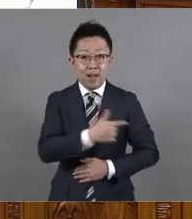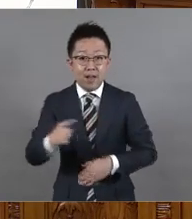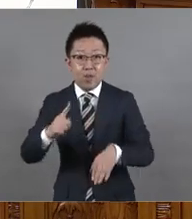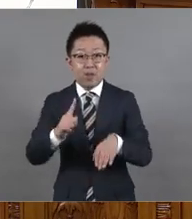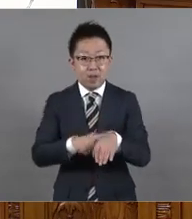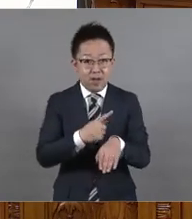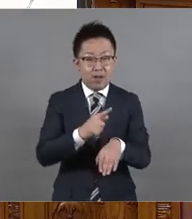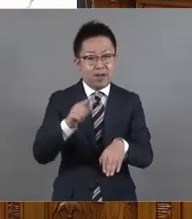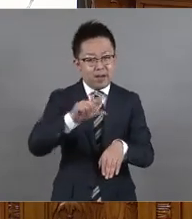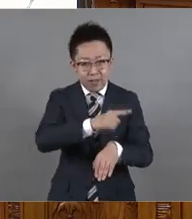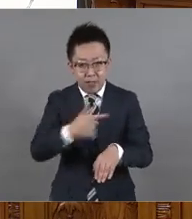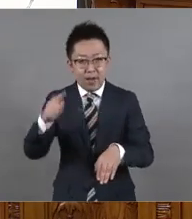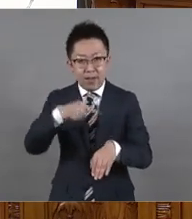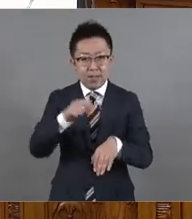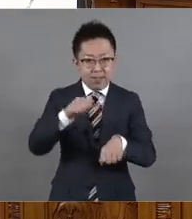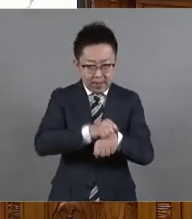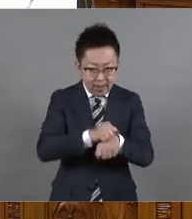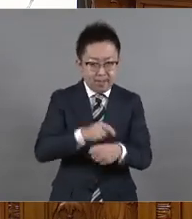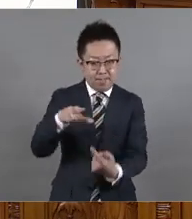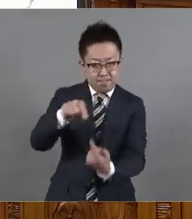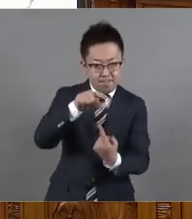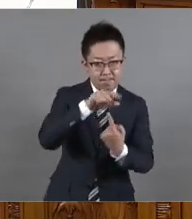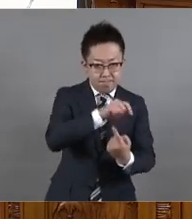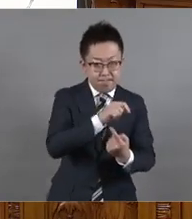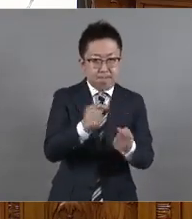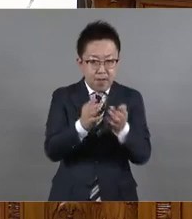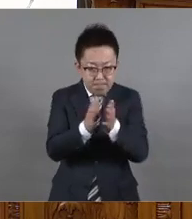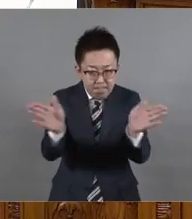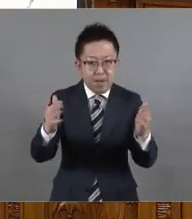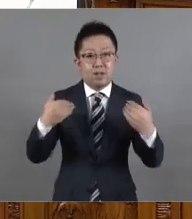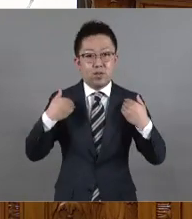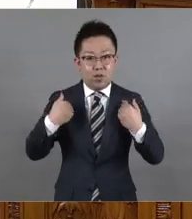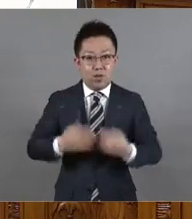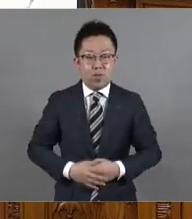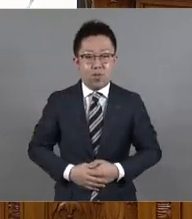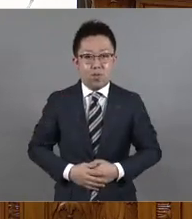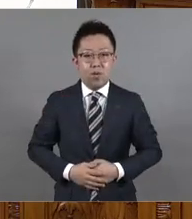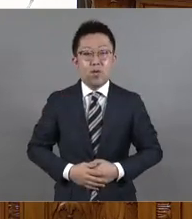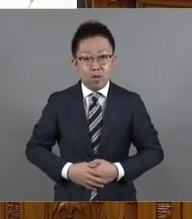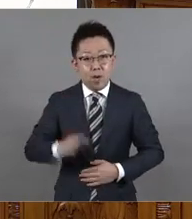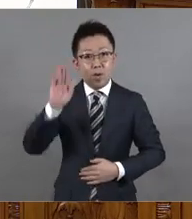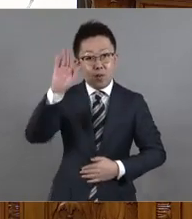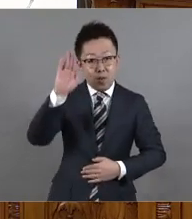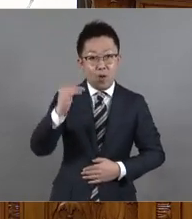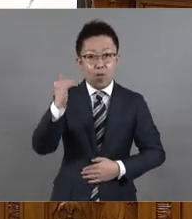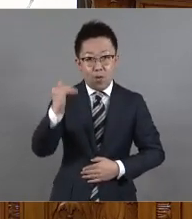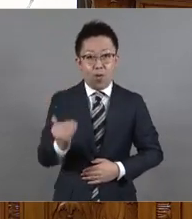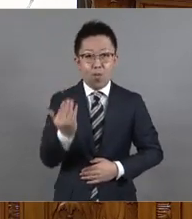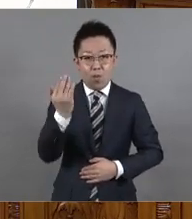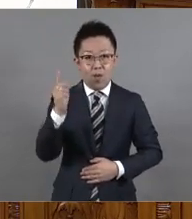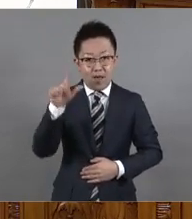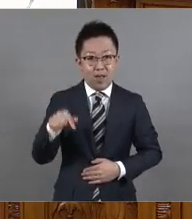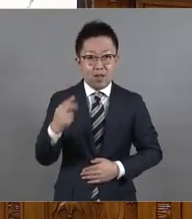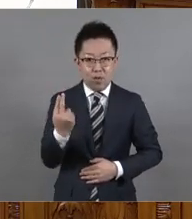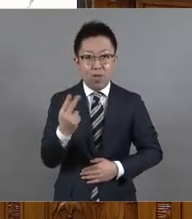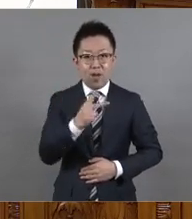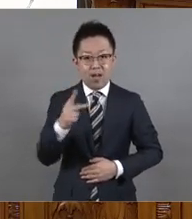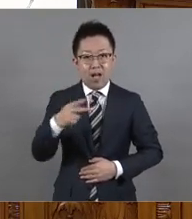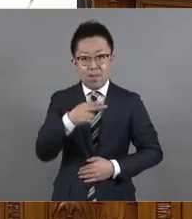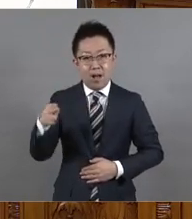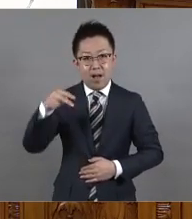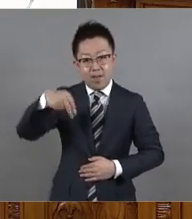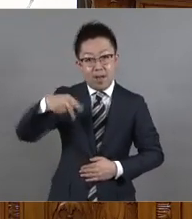たような発想で未来を切り開くべき時です開くとですコーポレートガバナンス改革をしつつ目外国人